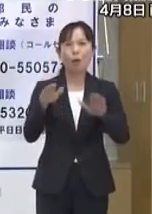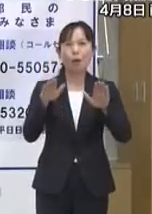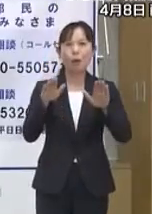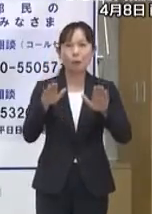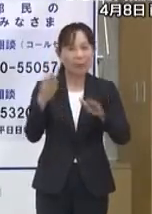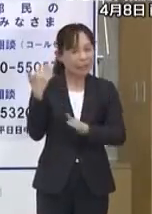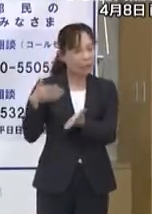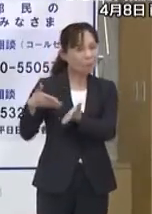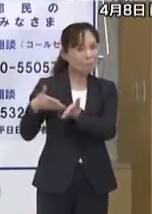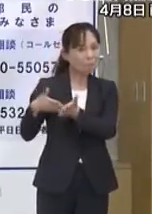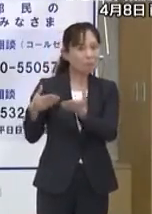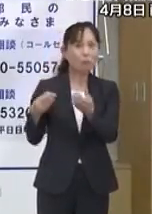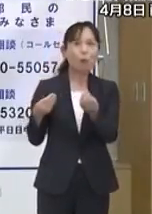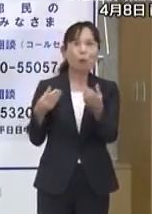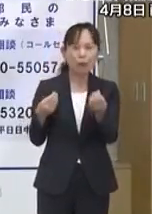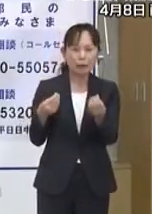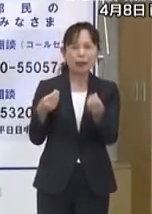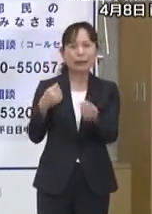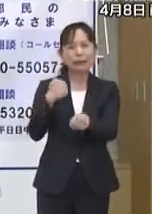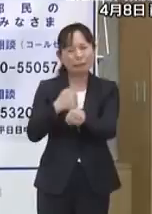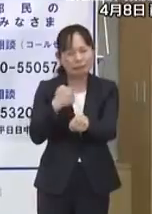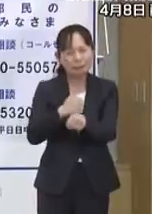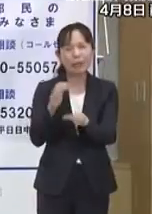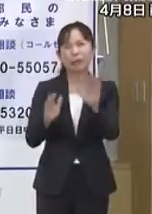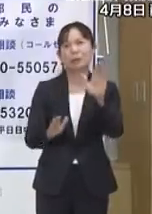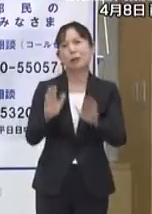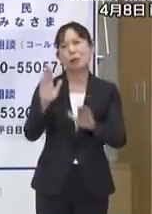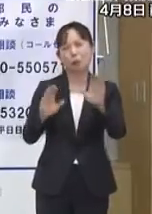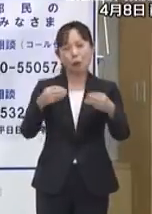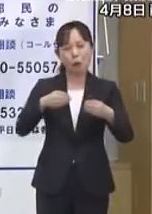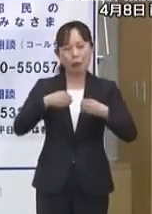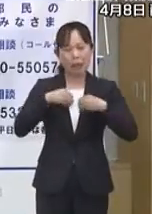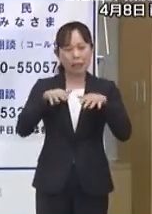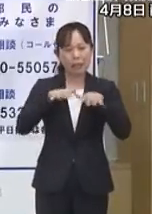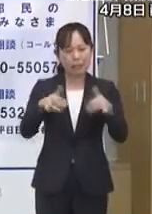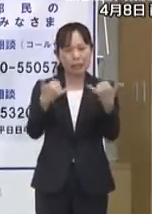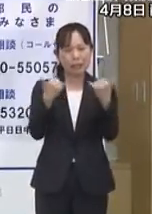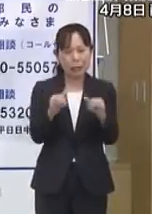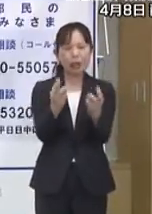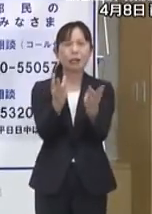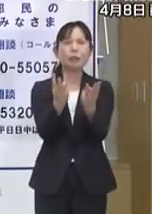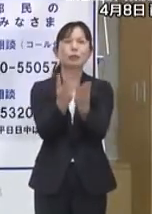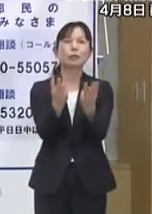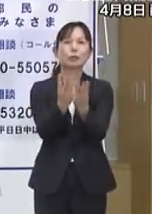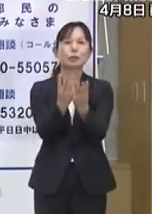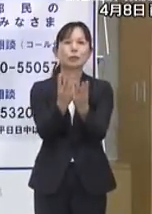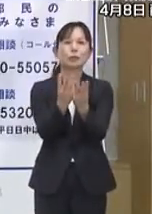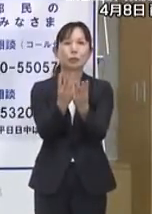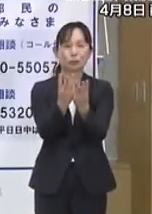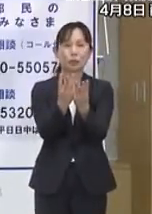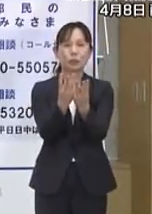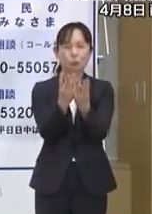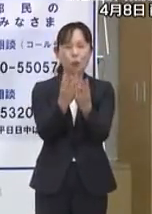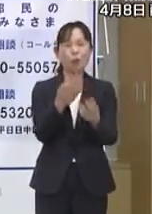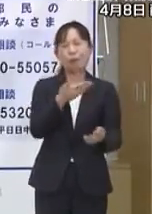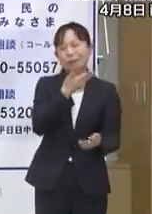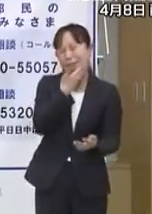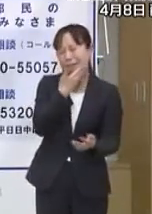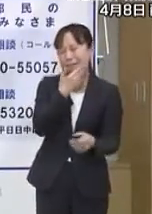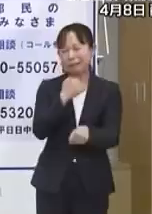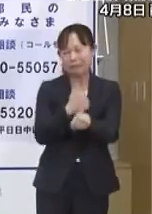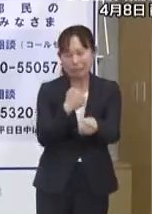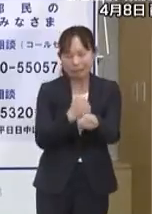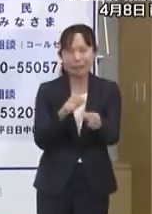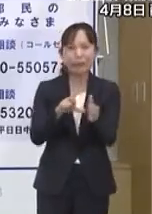冒頭にお伝えしたような情報今日でございます感染者数残念だから今もう渋滞局面という